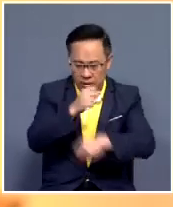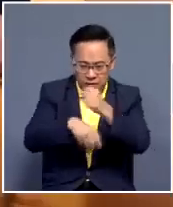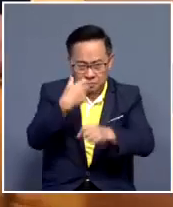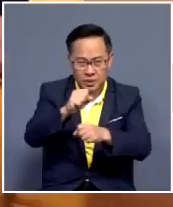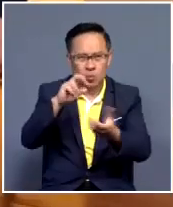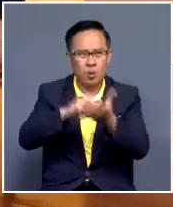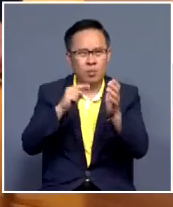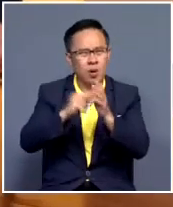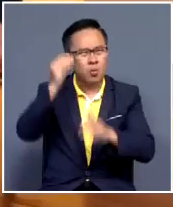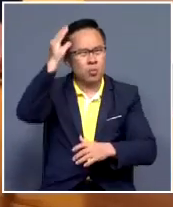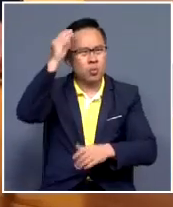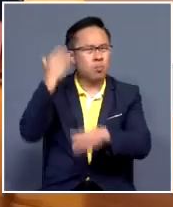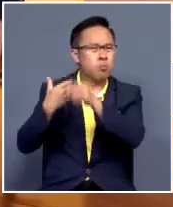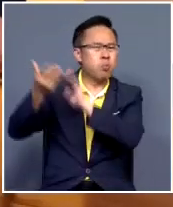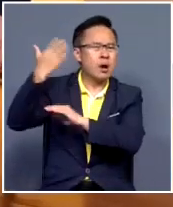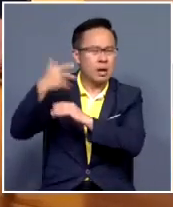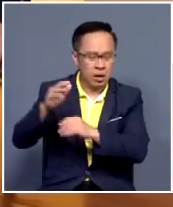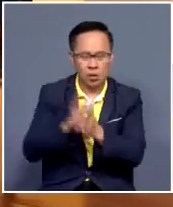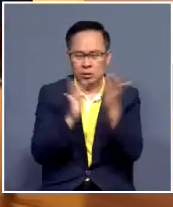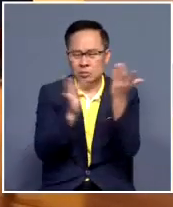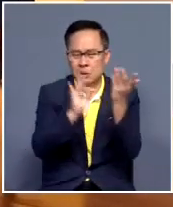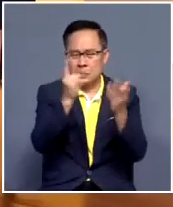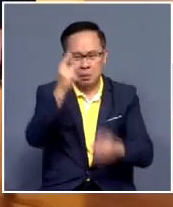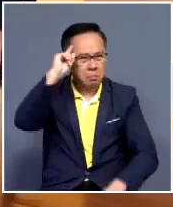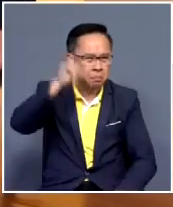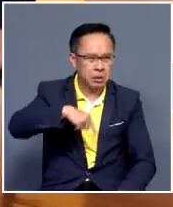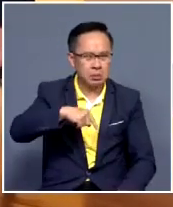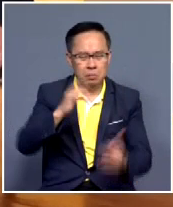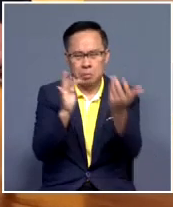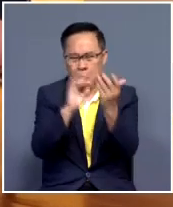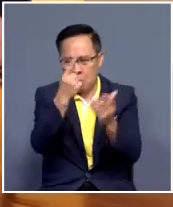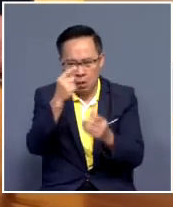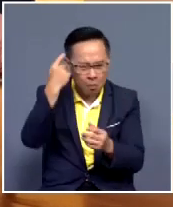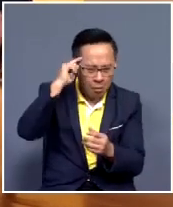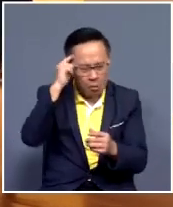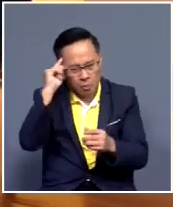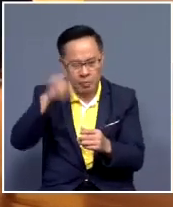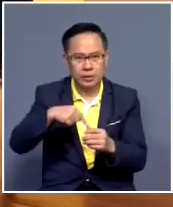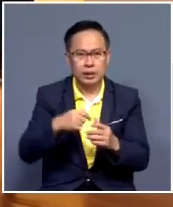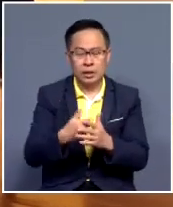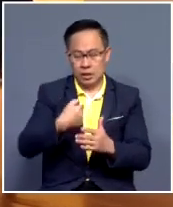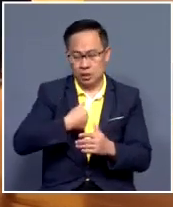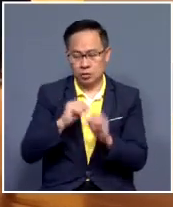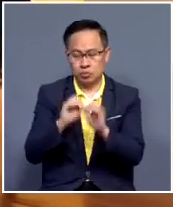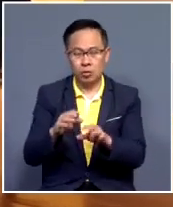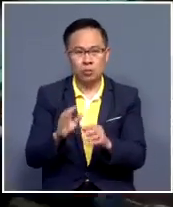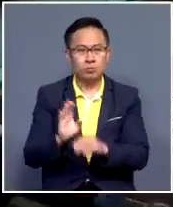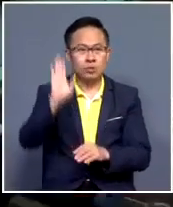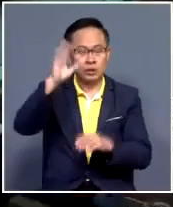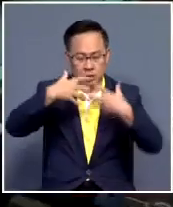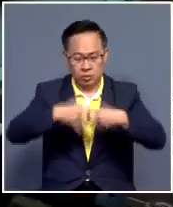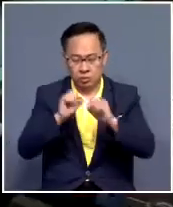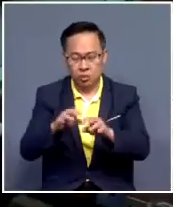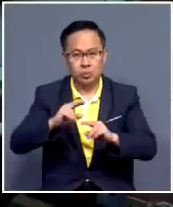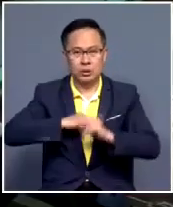มันไม่ตอบโจทย์การเปลี่ยนแปลงของโลกใช้เทคโนโลยีใหม่ก็ไม่เป็นนะครับเขาเองก็สอนเองไม่ได้องค์ความรู้